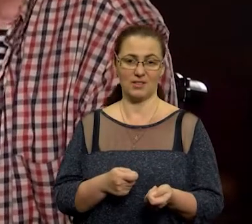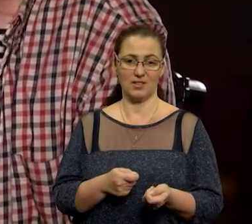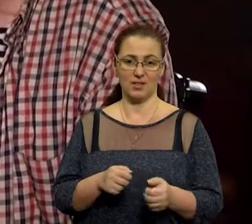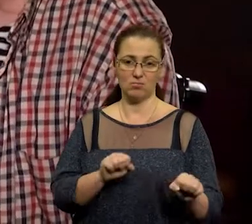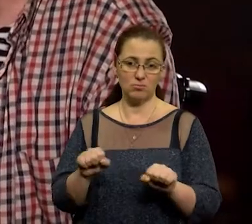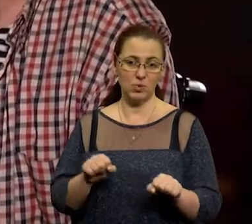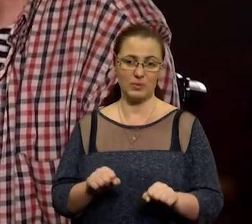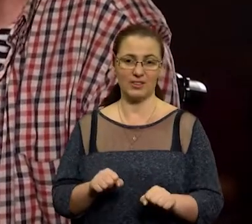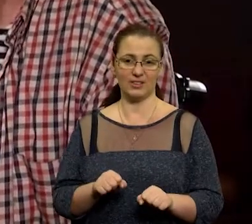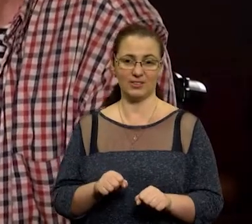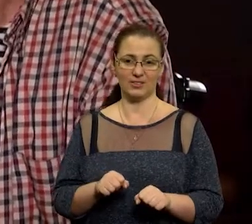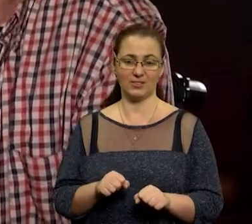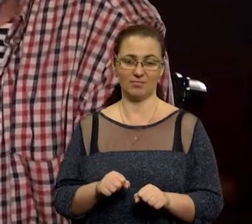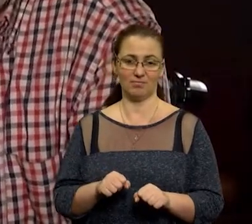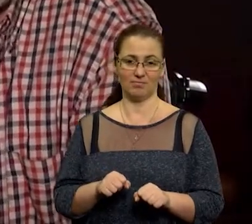помити